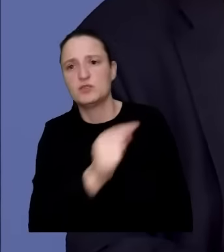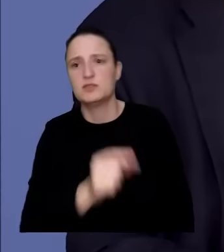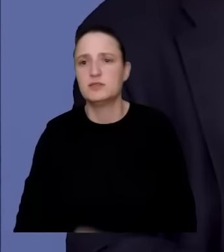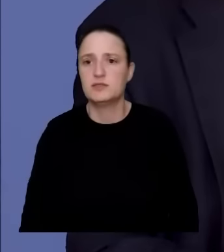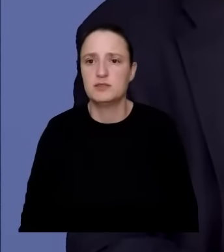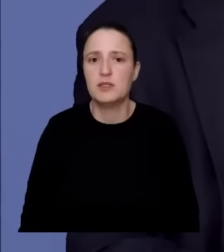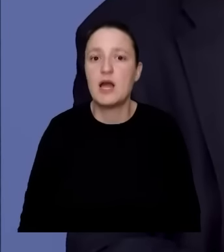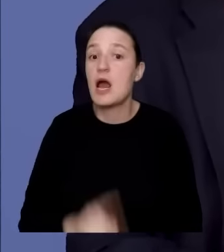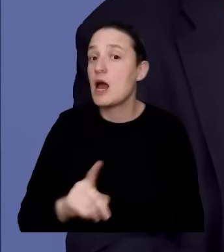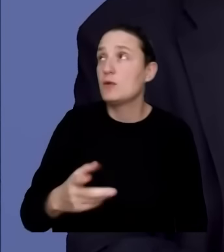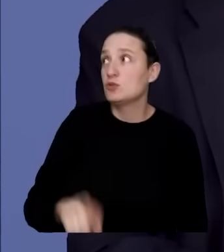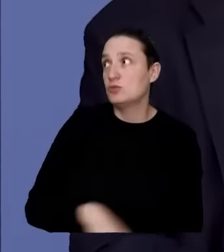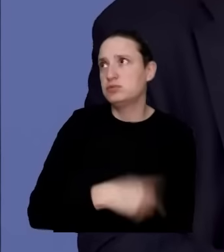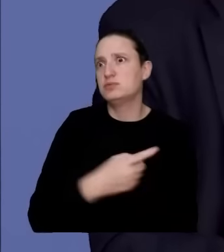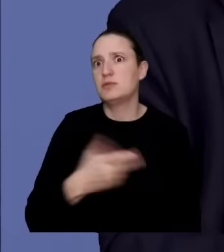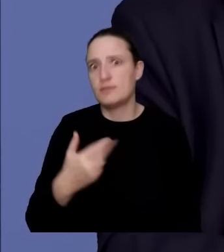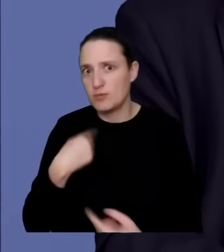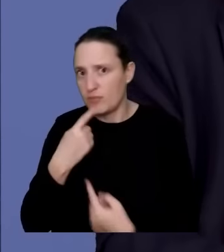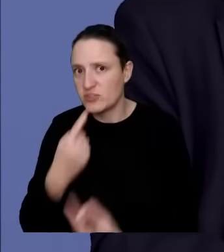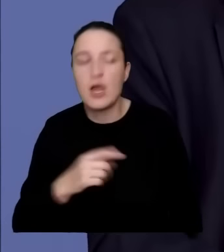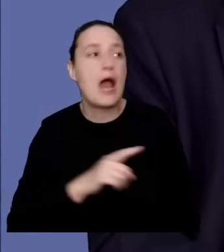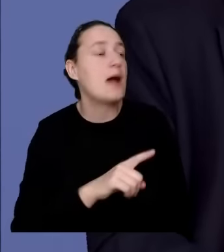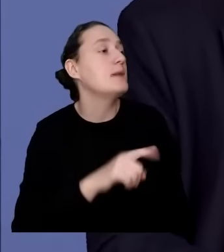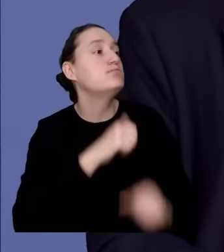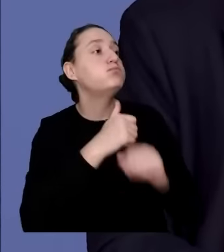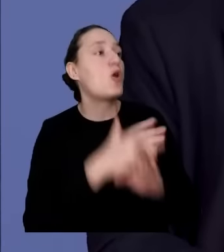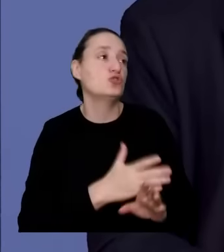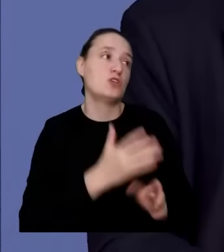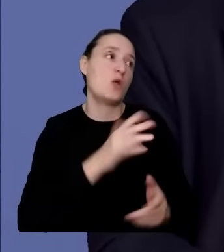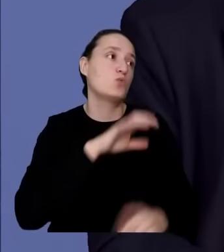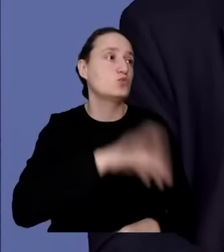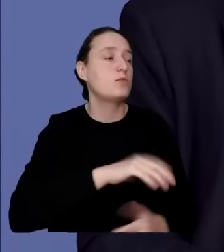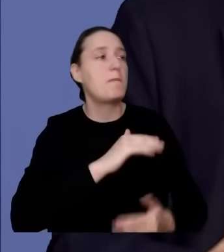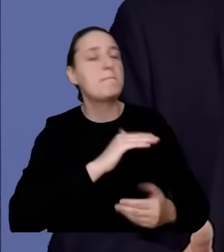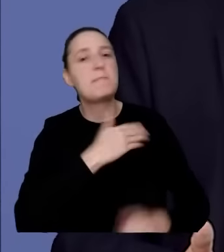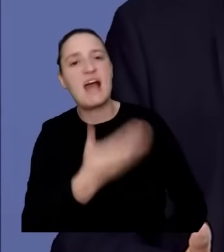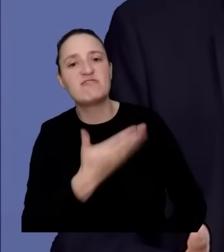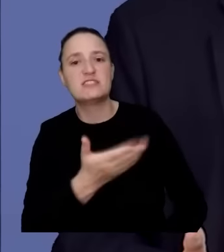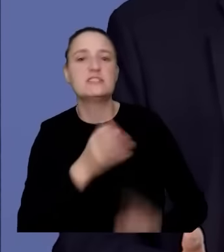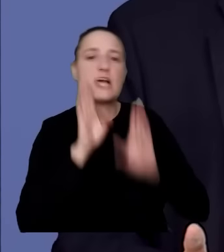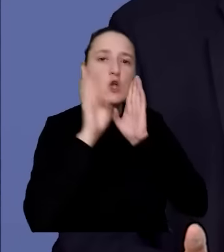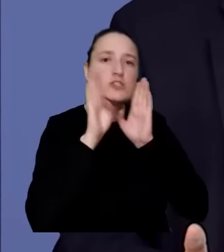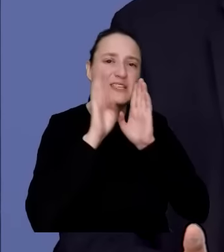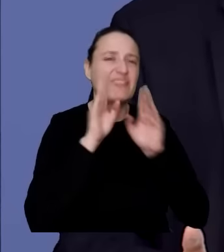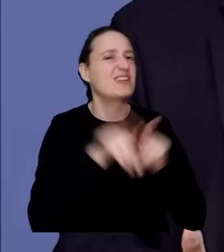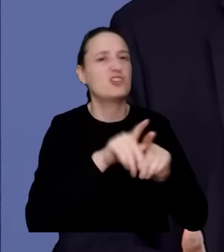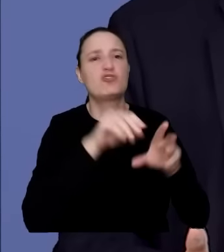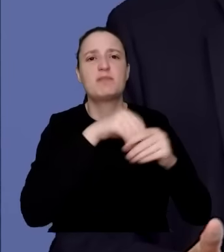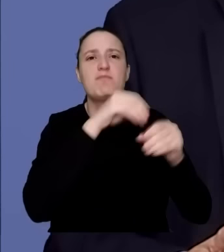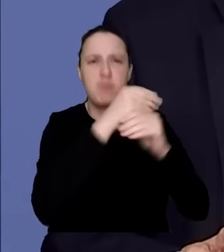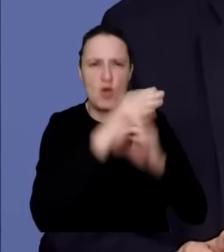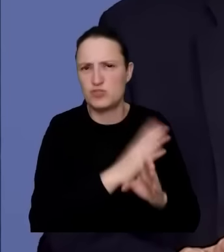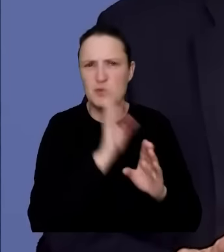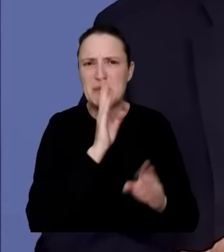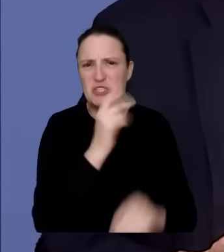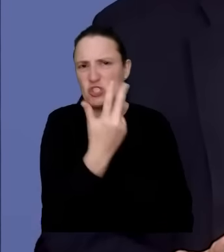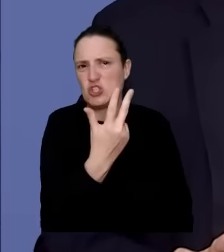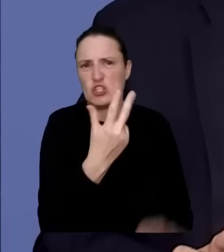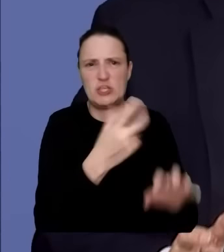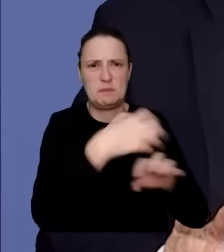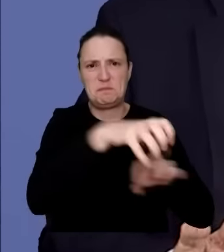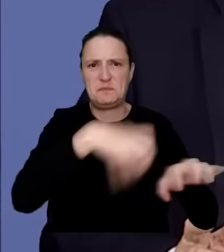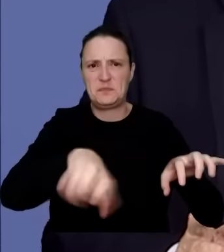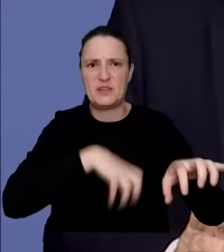kart podział środowisk konserwatywnych prawicowych w Parlamencie Europejskim oni funkcjonują chyba w tej chwili w trzech frakcjach jest też